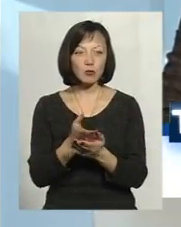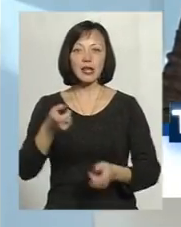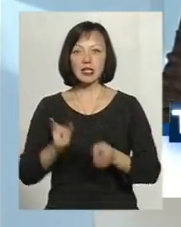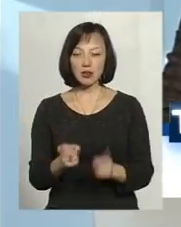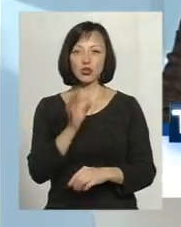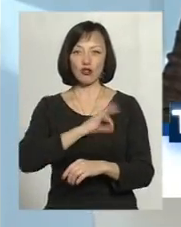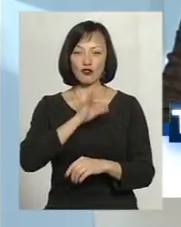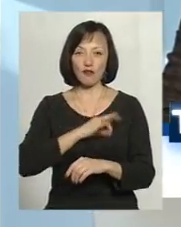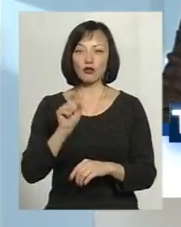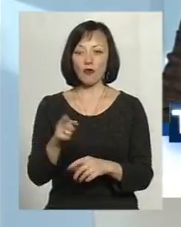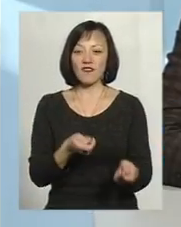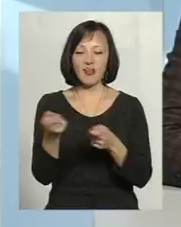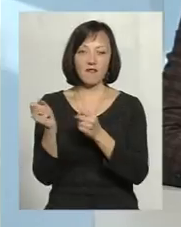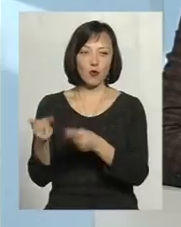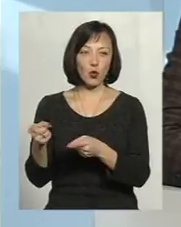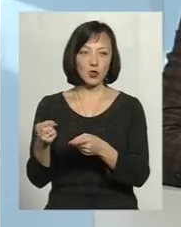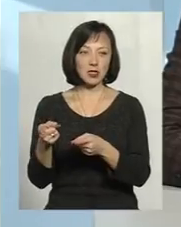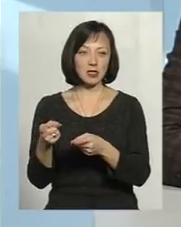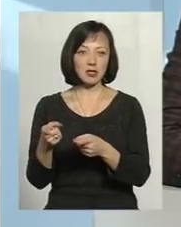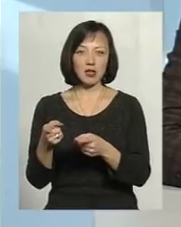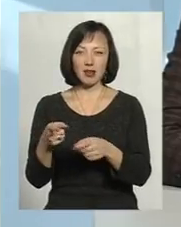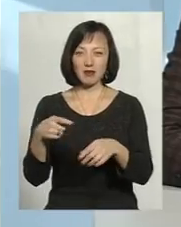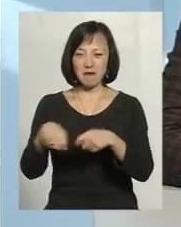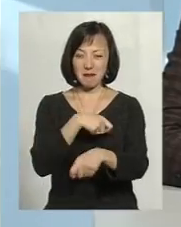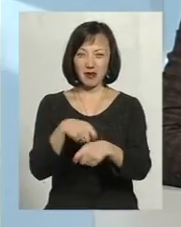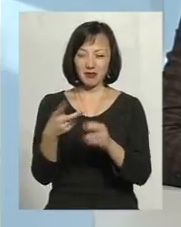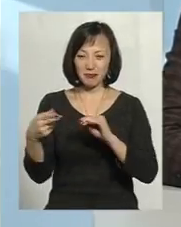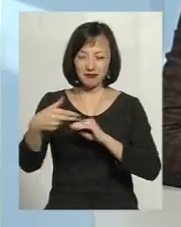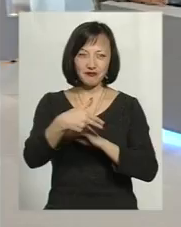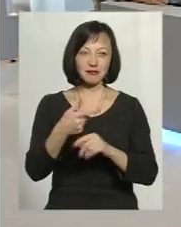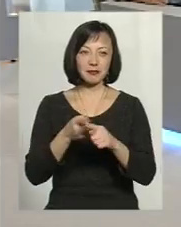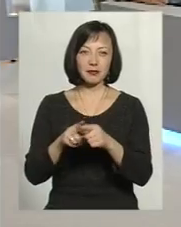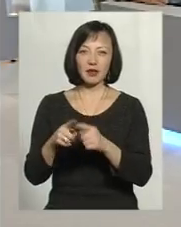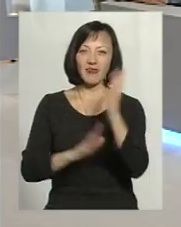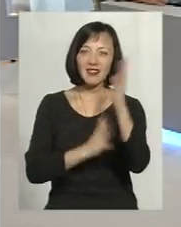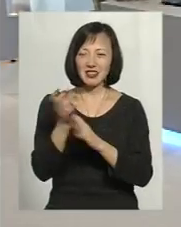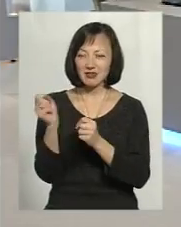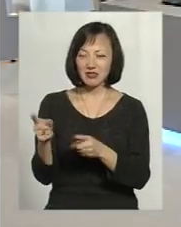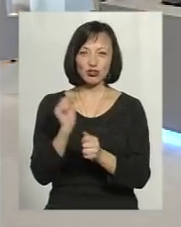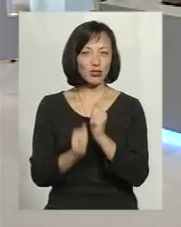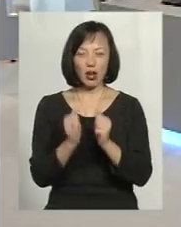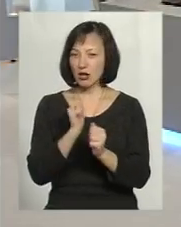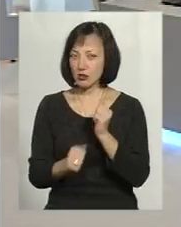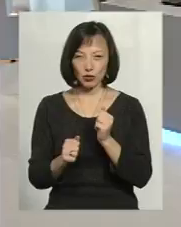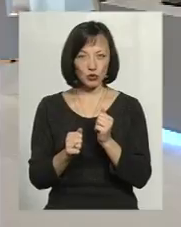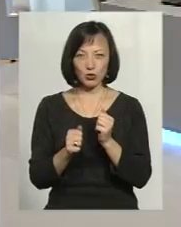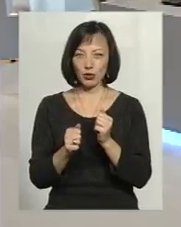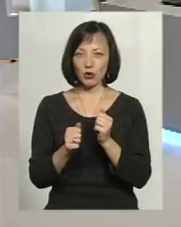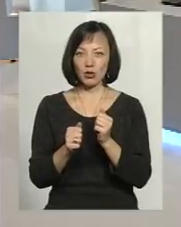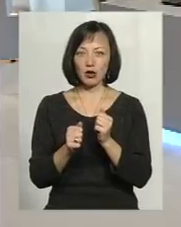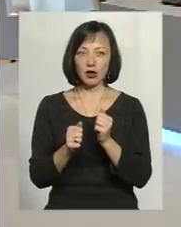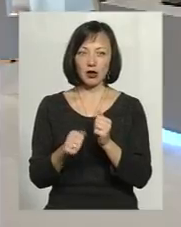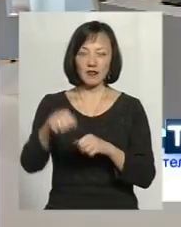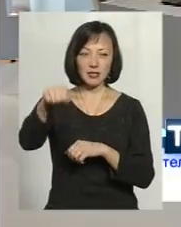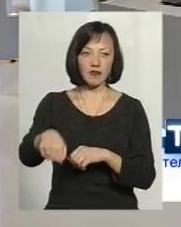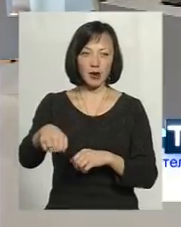дійсно зловживають тим, що вивозять відходи від своєї господарської діяльності на посадки, дуже часто виносять і виставляють